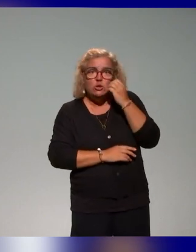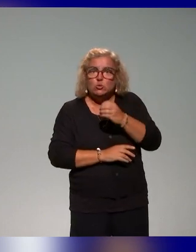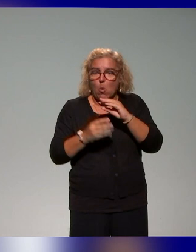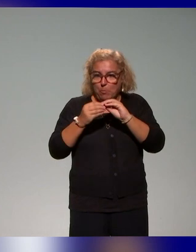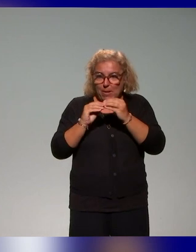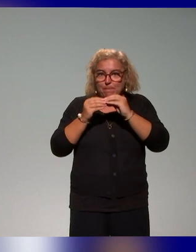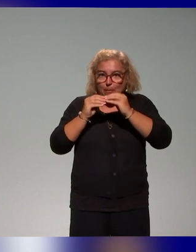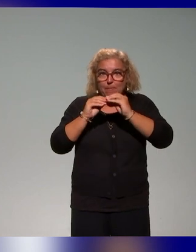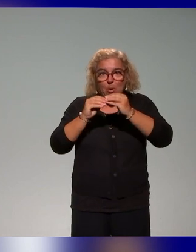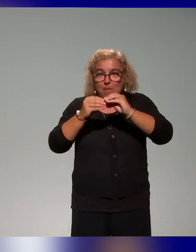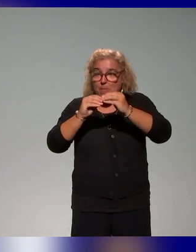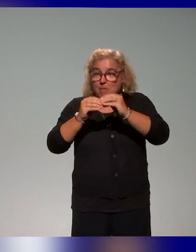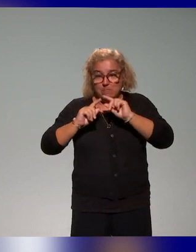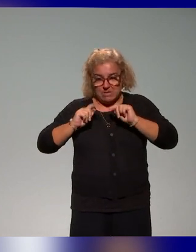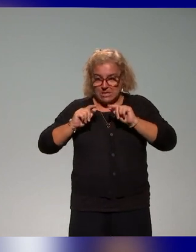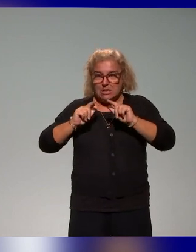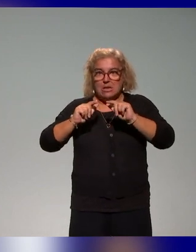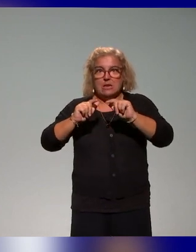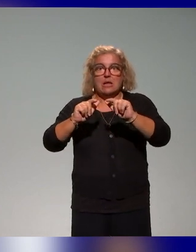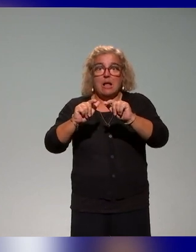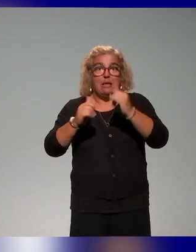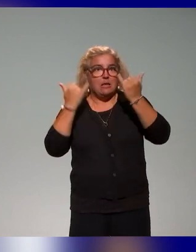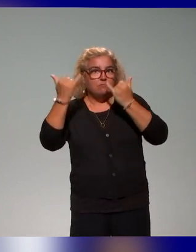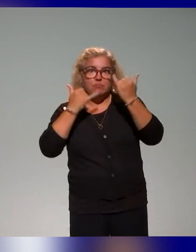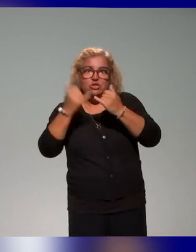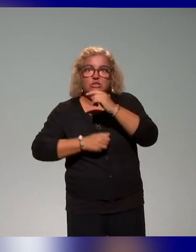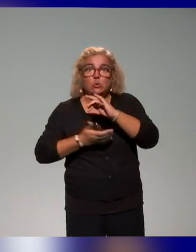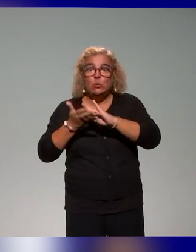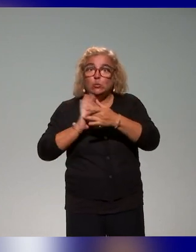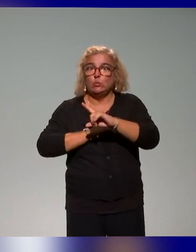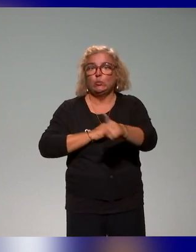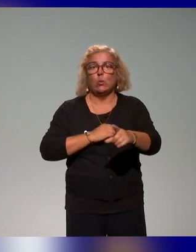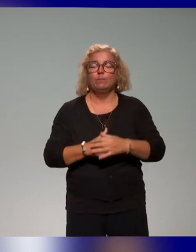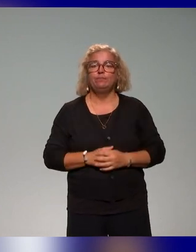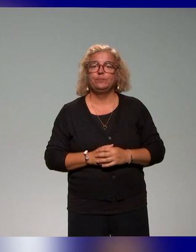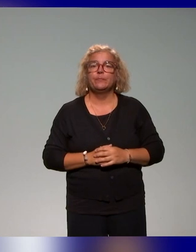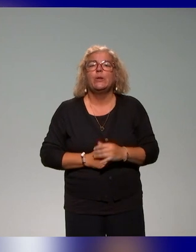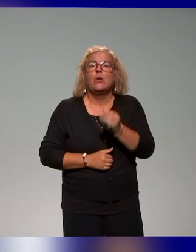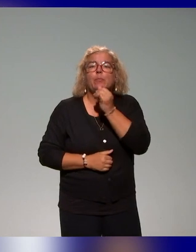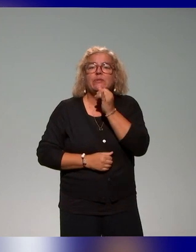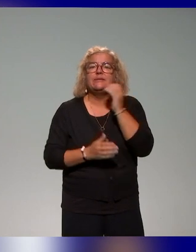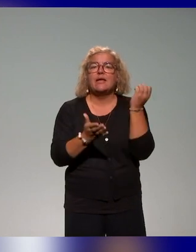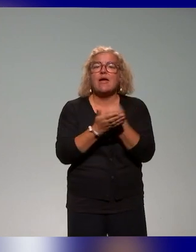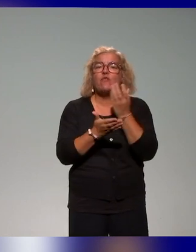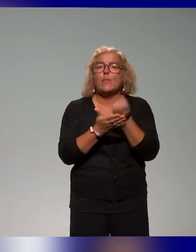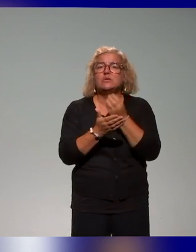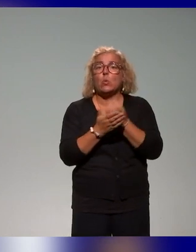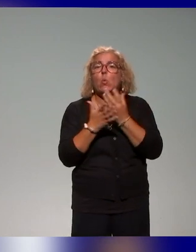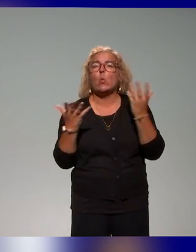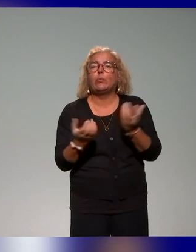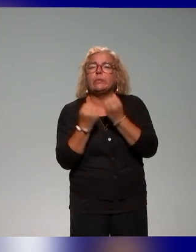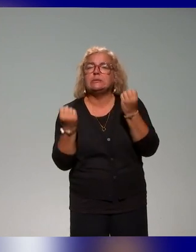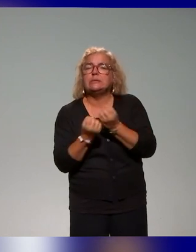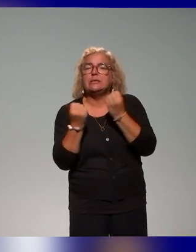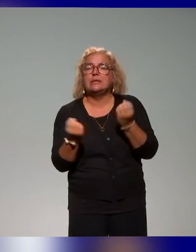l'accessibilité numérique, ça bouge très vite, comme le numérique. Une petite information, alors j'ouvre une page de publicité, mais je vous rassure, je n'ai rien à vendre.